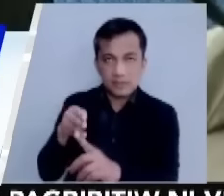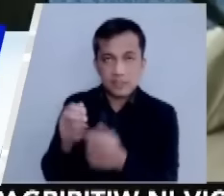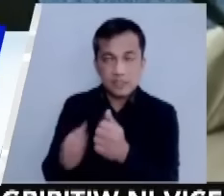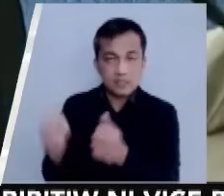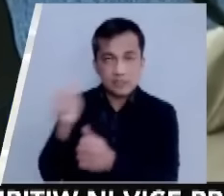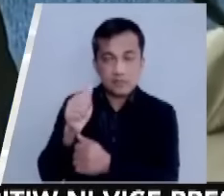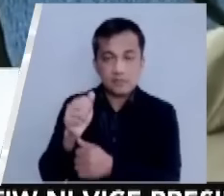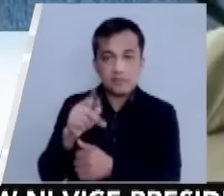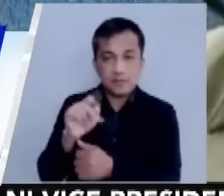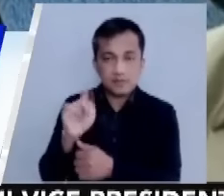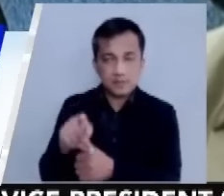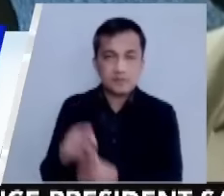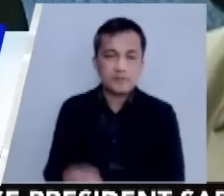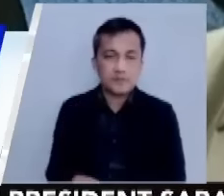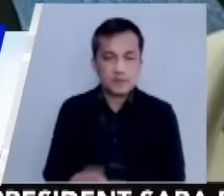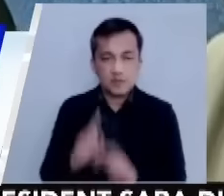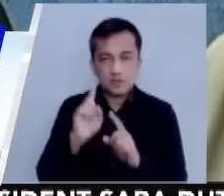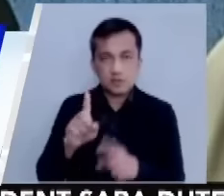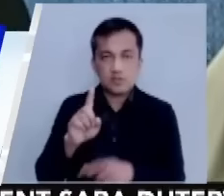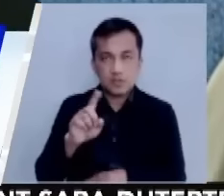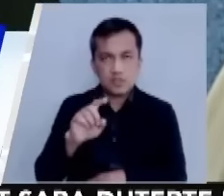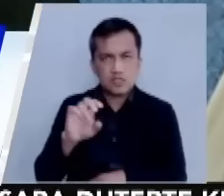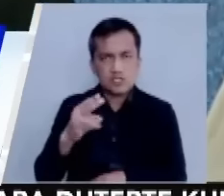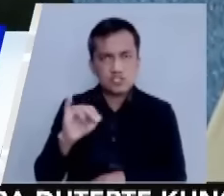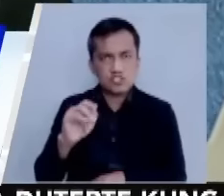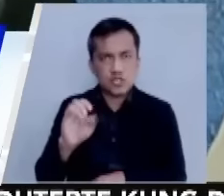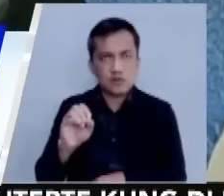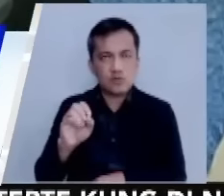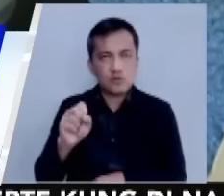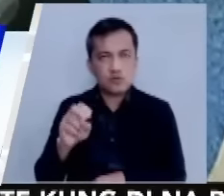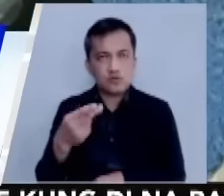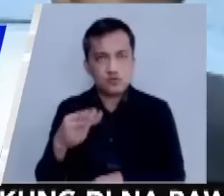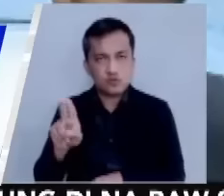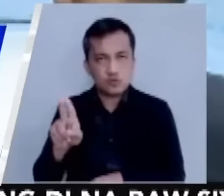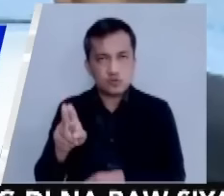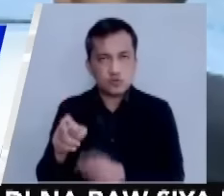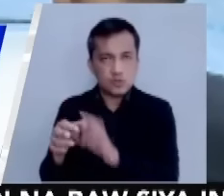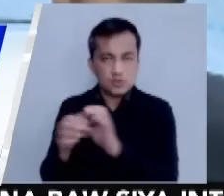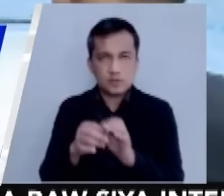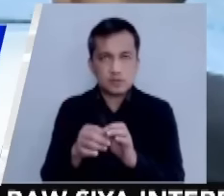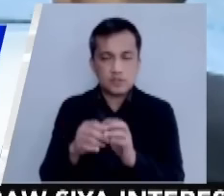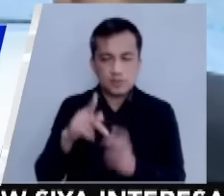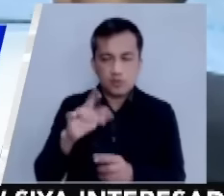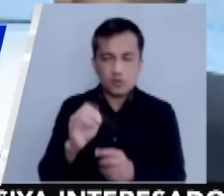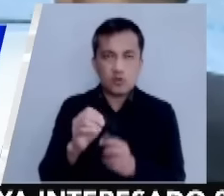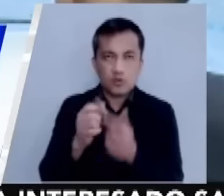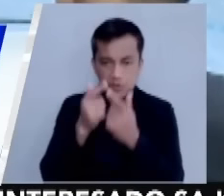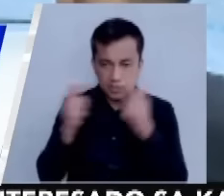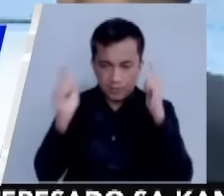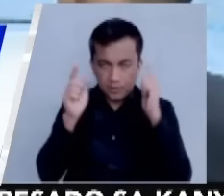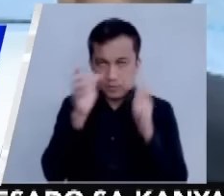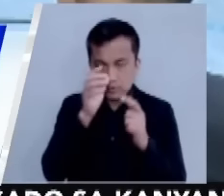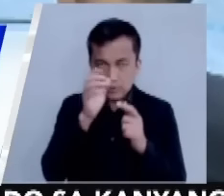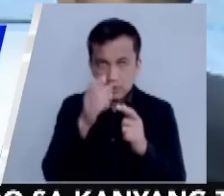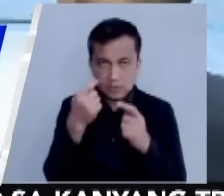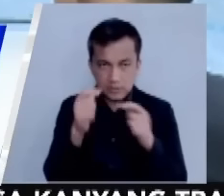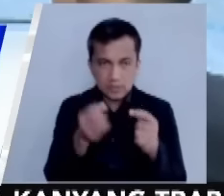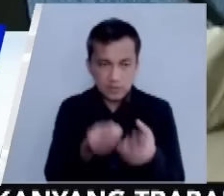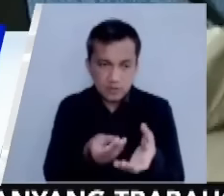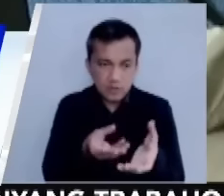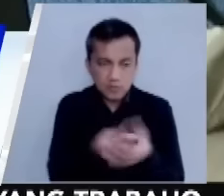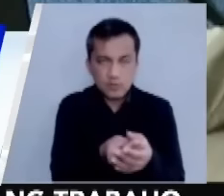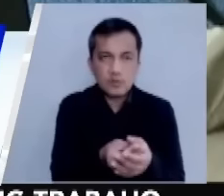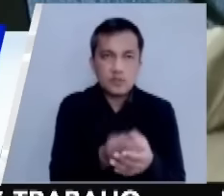rin sa pagdinig si Zhao Shouqi na sangkot umano sa POGO sa Lapu-Lapu, Cebu at nagtangkang manuhol ng 1,000,000 piso sa mga